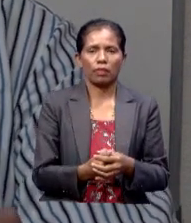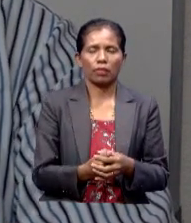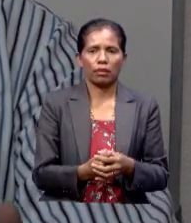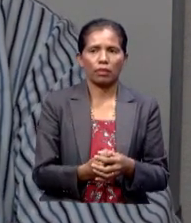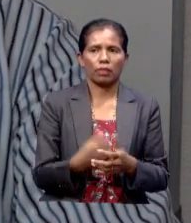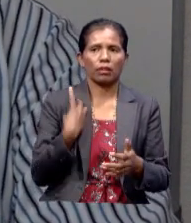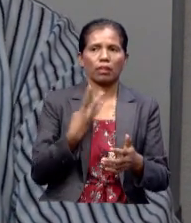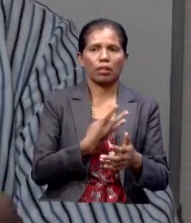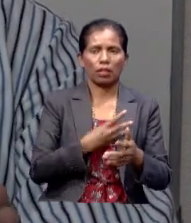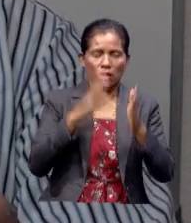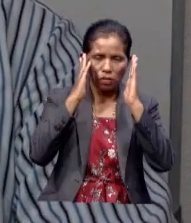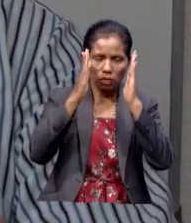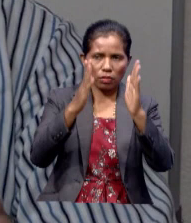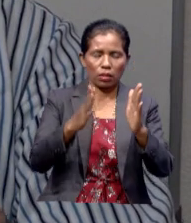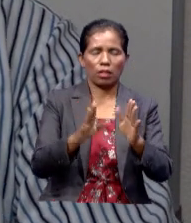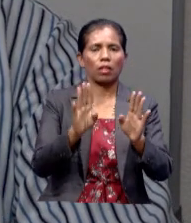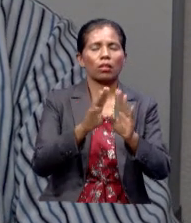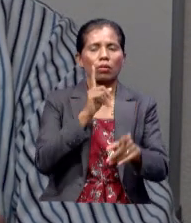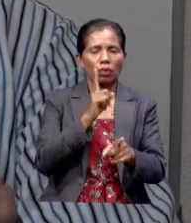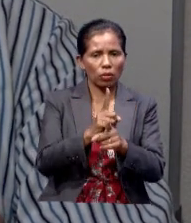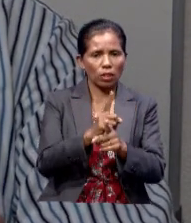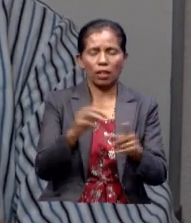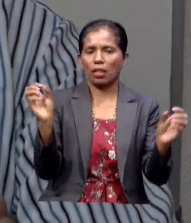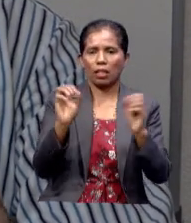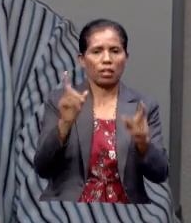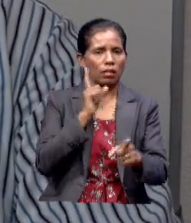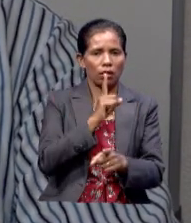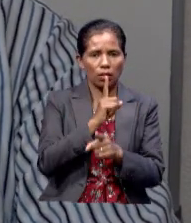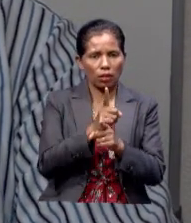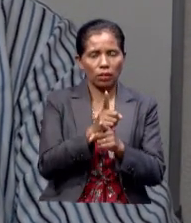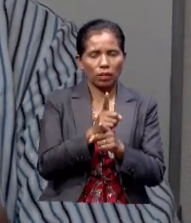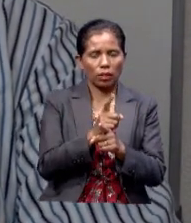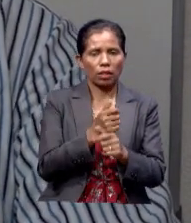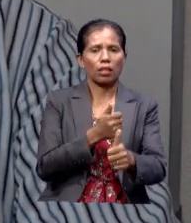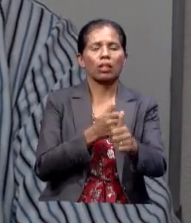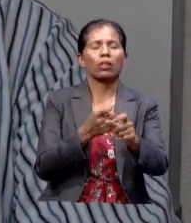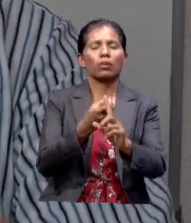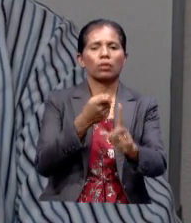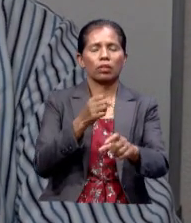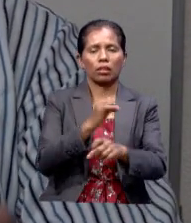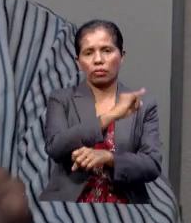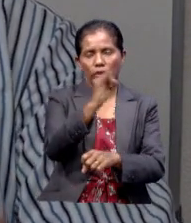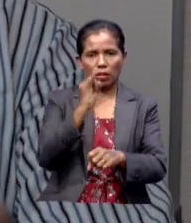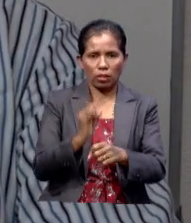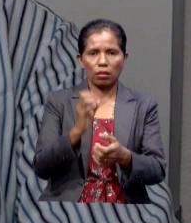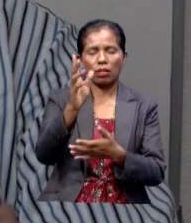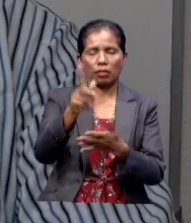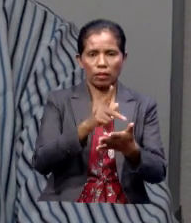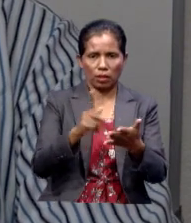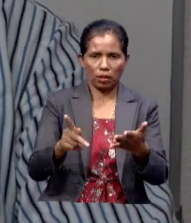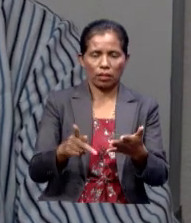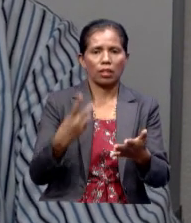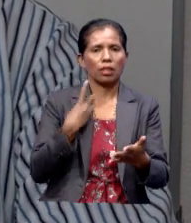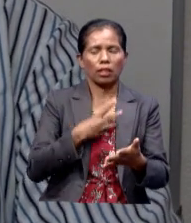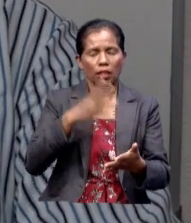Mahin ini posisi makna atau los ka la los tengki lihusi investigasi kriminal atau mune ita hatene